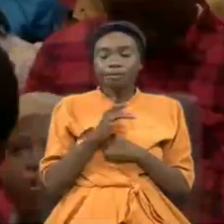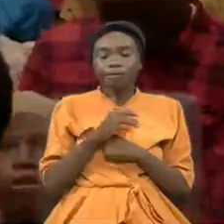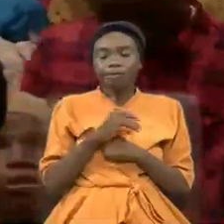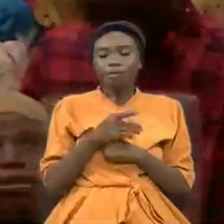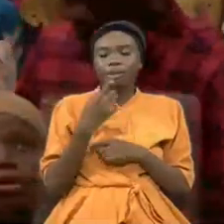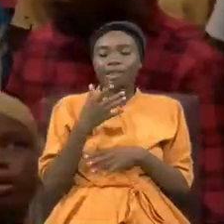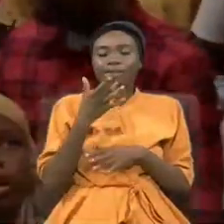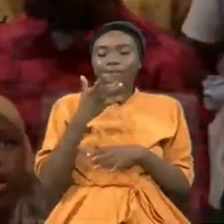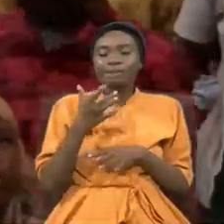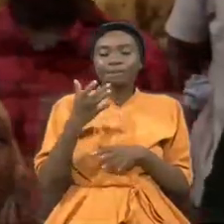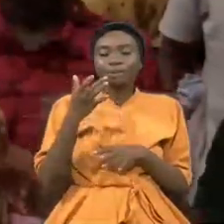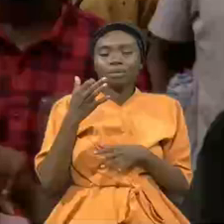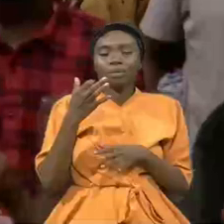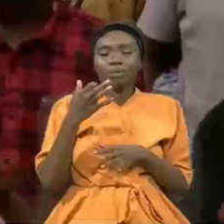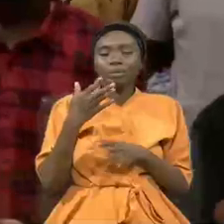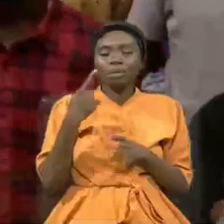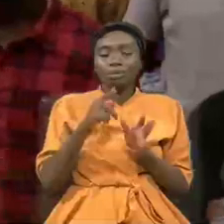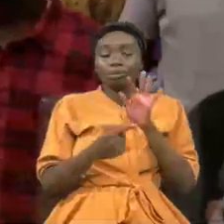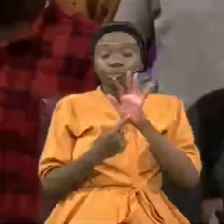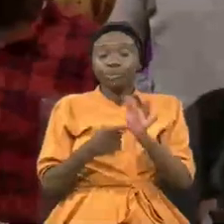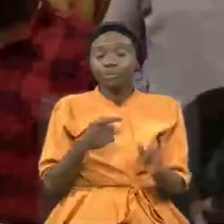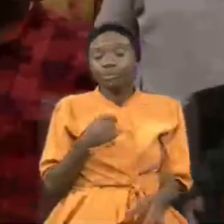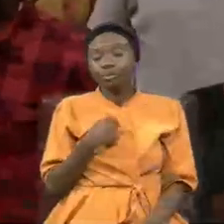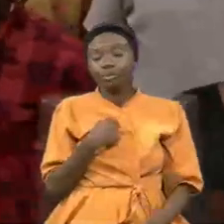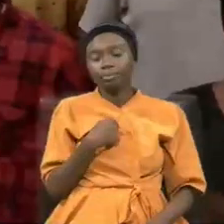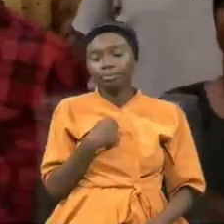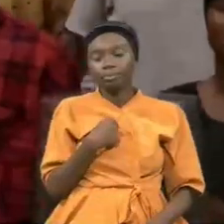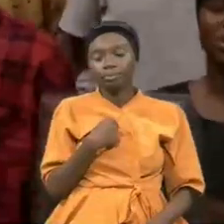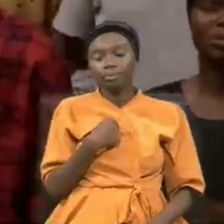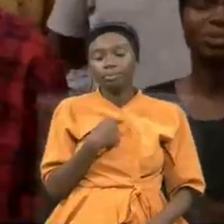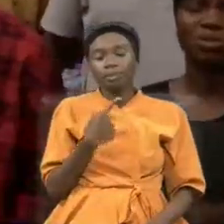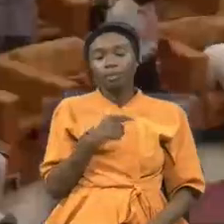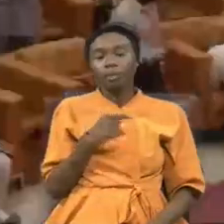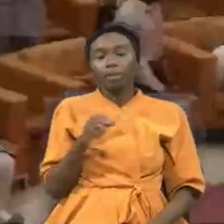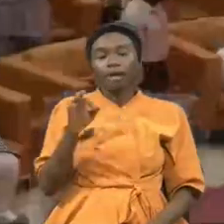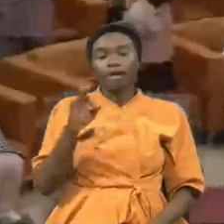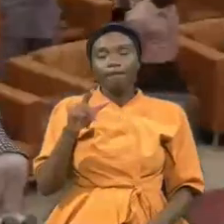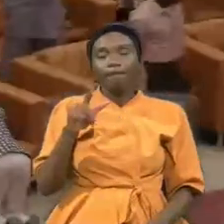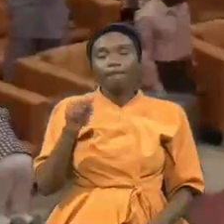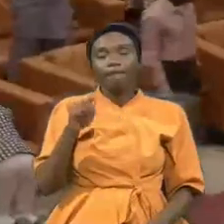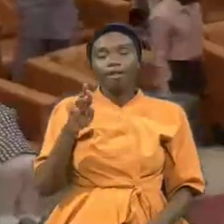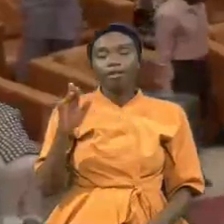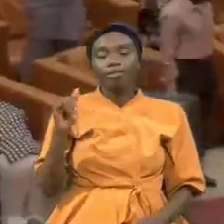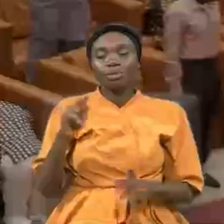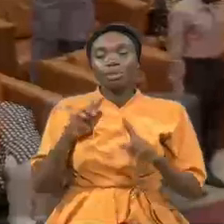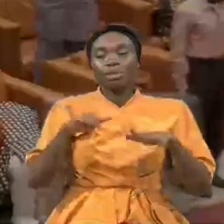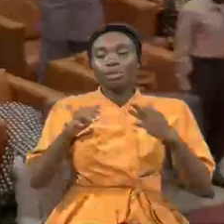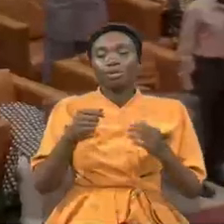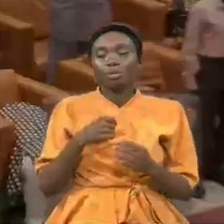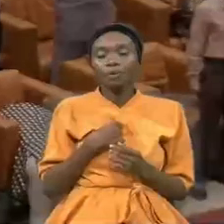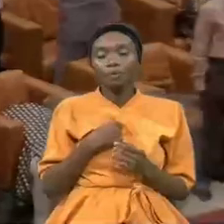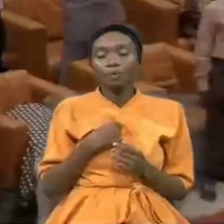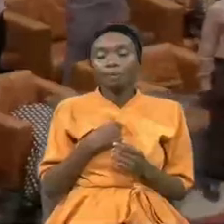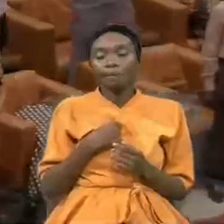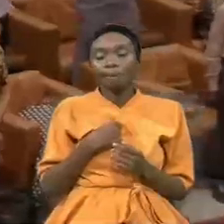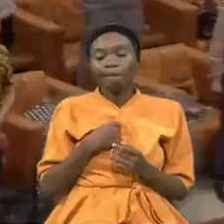La faveur qu'il me montre, la flatterie qu'il me donne,